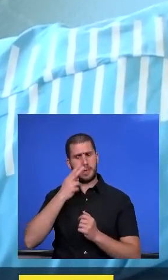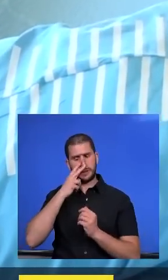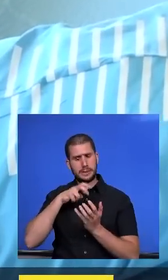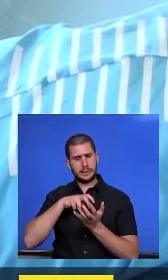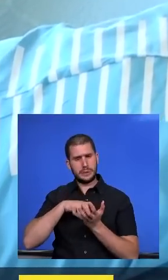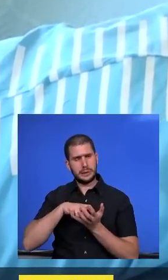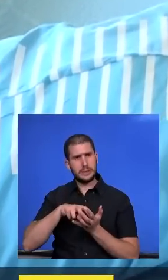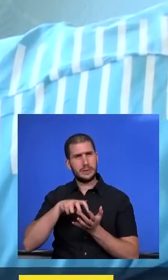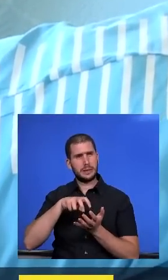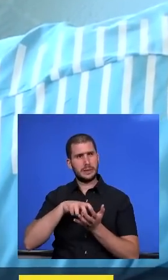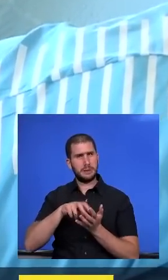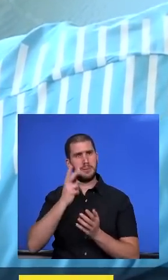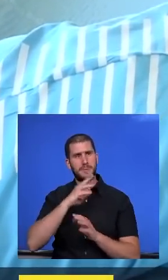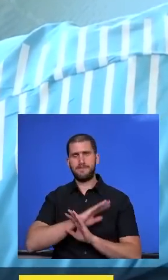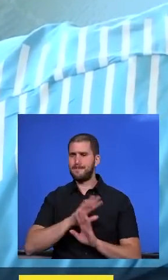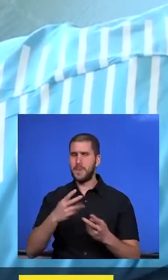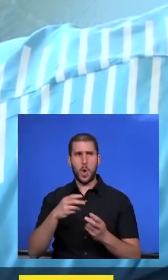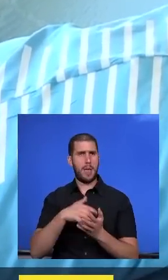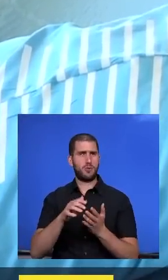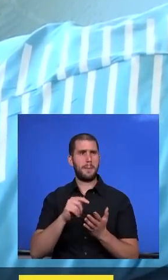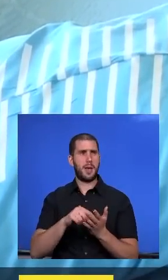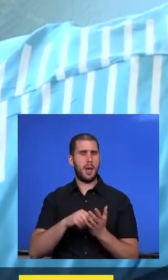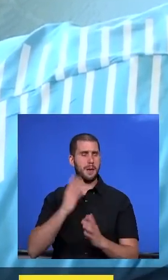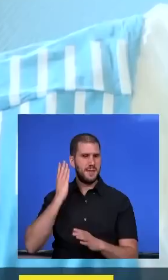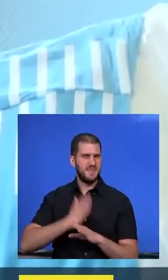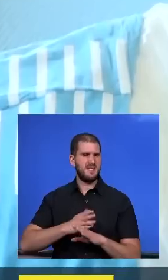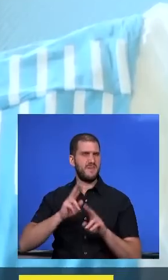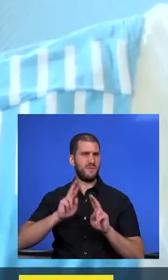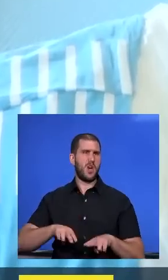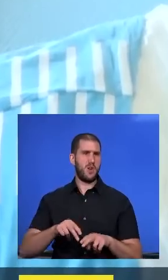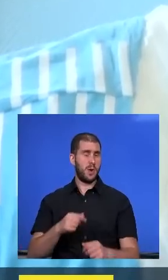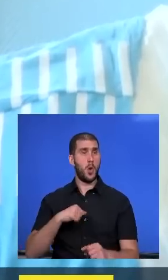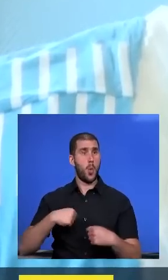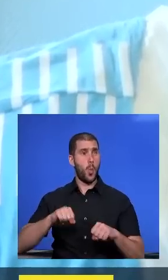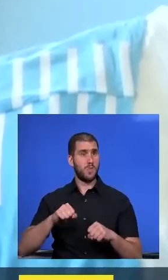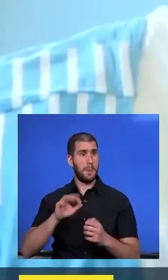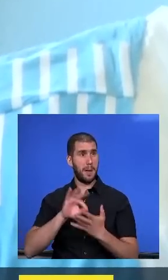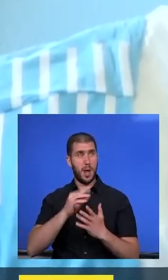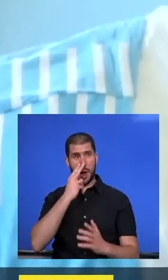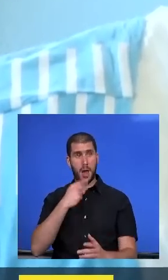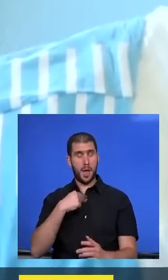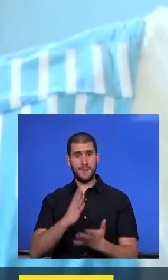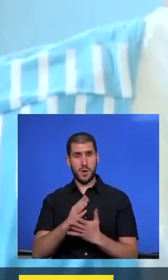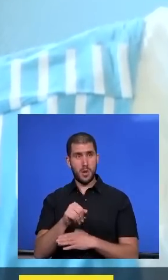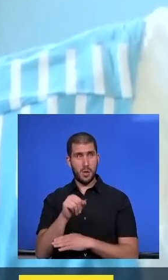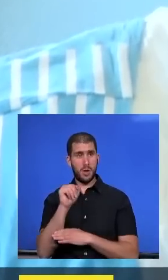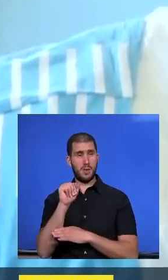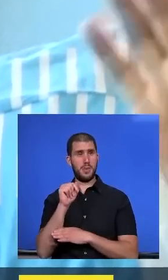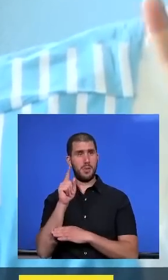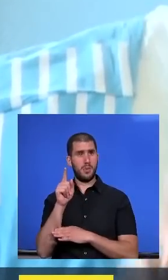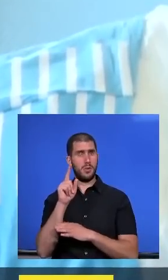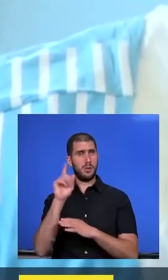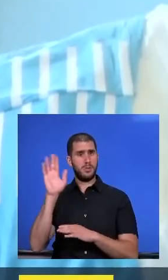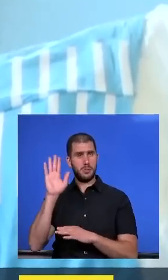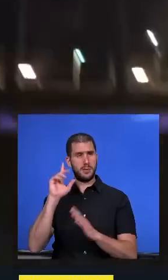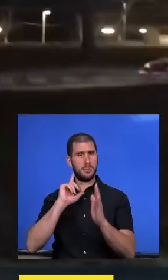צעד וחצי ומבין שאני לא יכול להמשיך כי יש לי חבלה חמורה. האופנוע, ברגע שהוא ראה אותי מתחיל להתרומם, מנופף לי